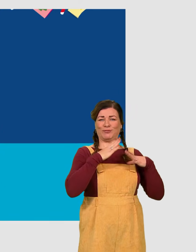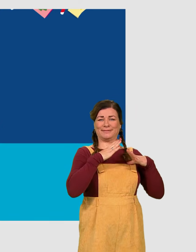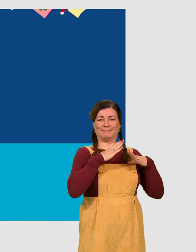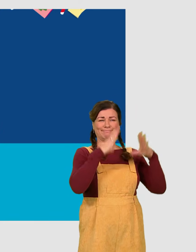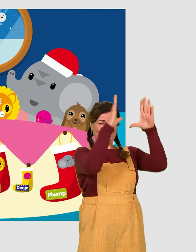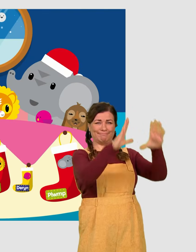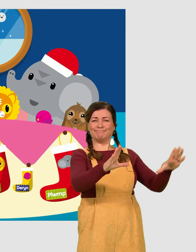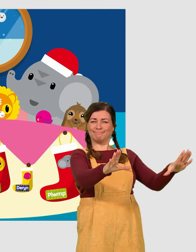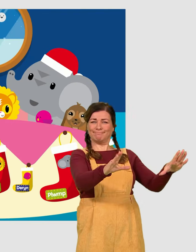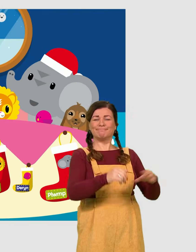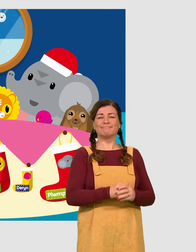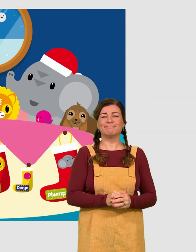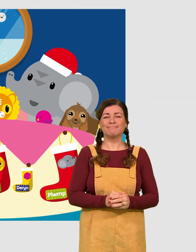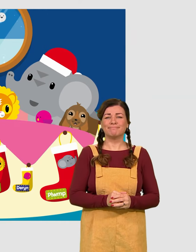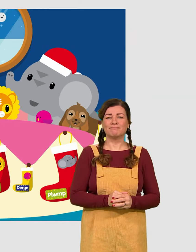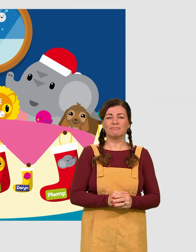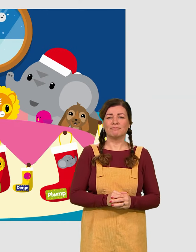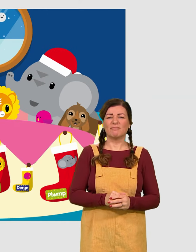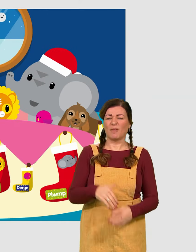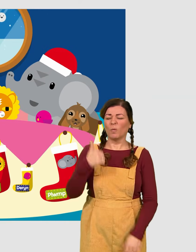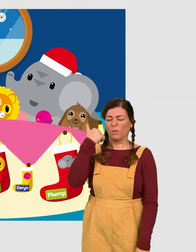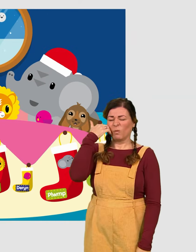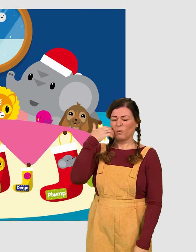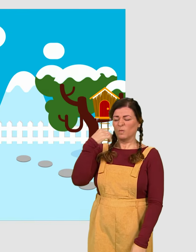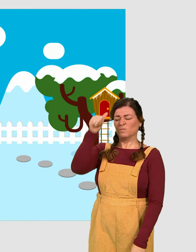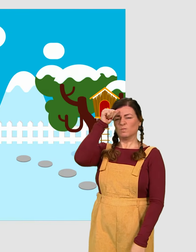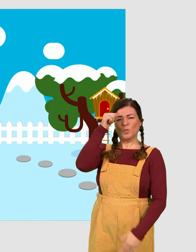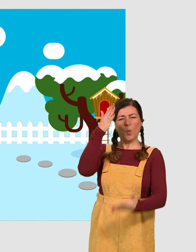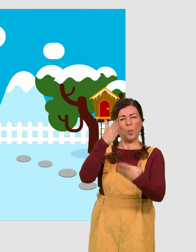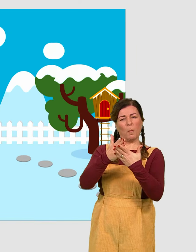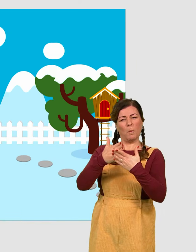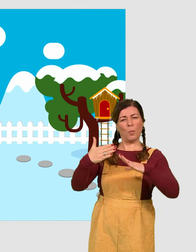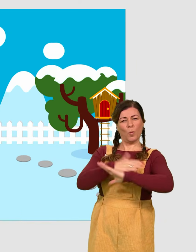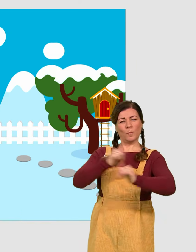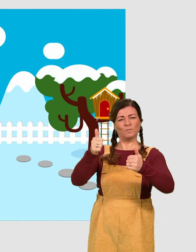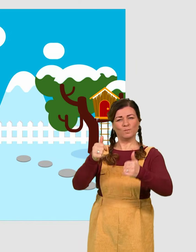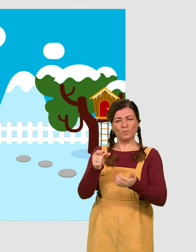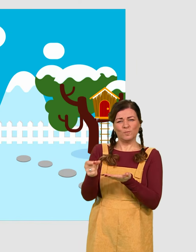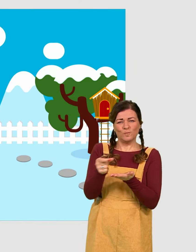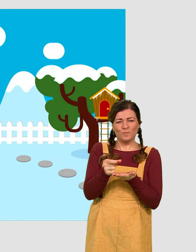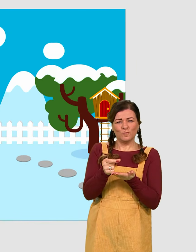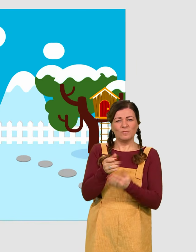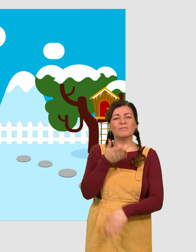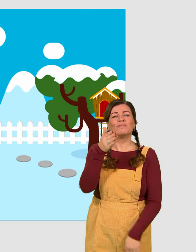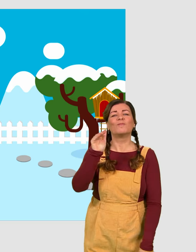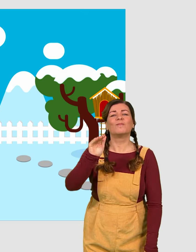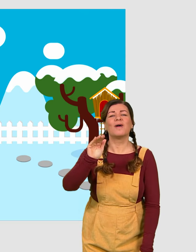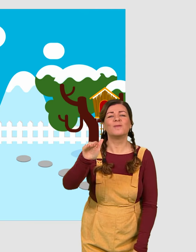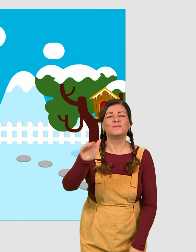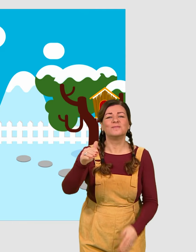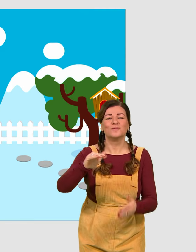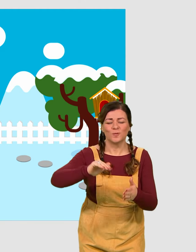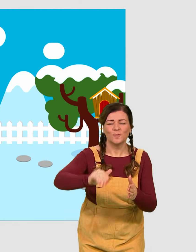barod. Dwi'n gwybod bod hyn am weithio, meddyliodd triog, a mynd i'r ardd i dyllu